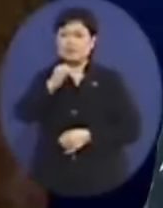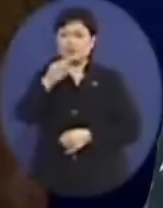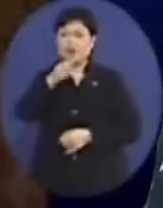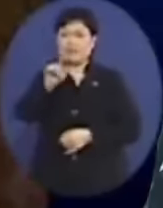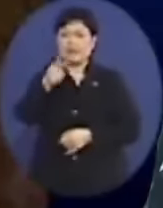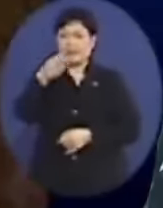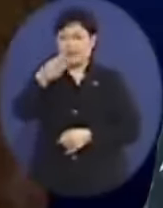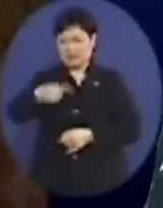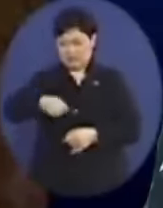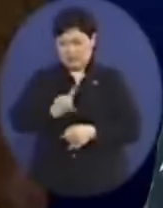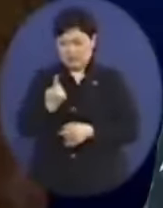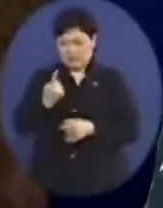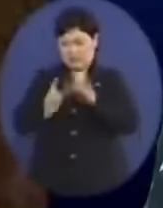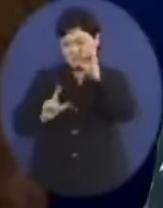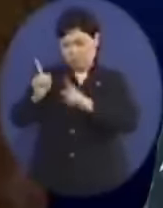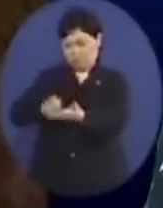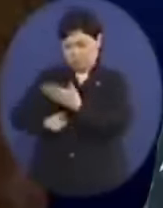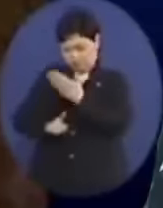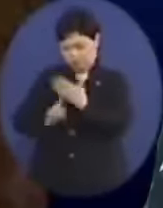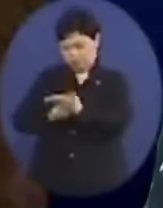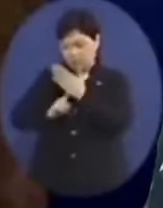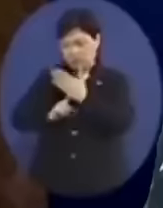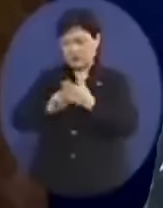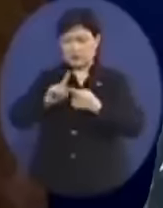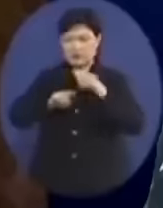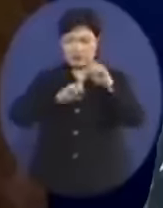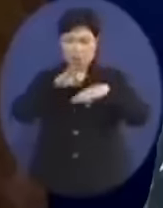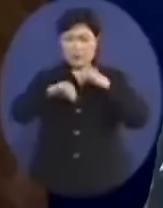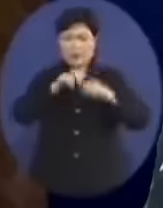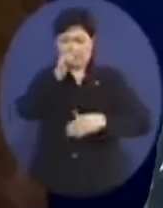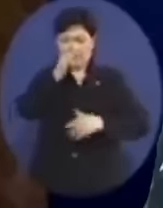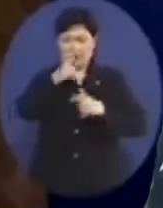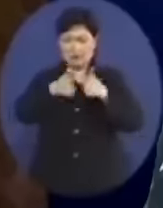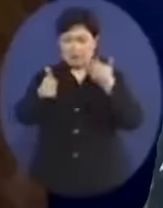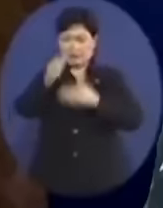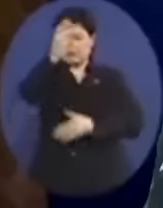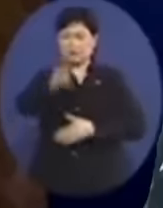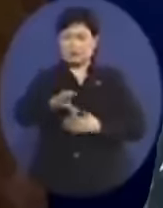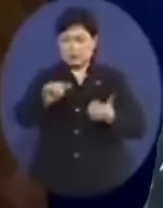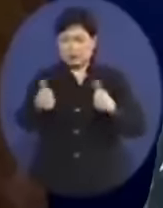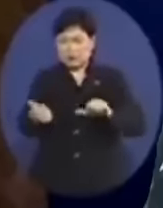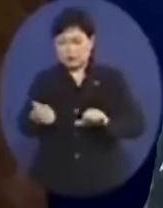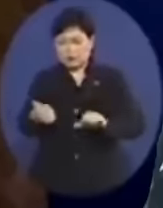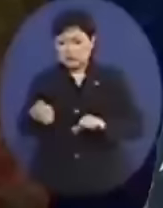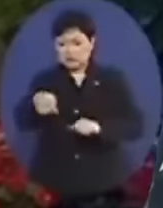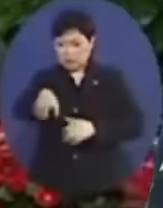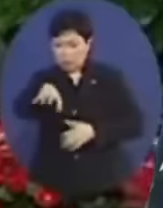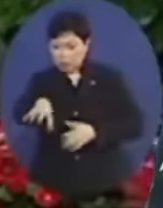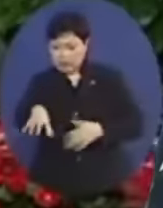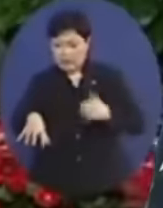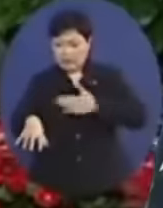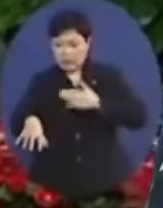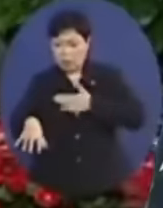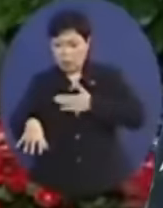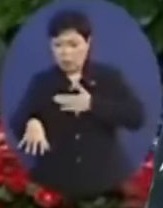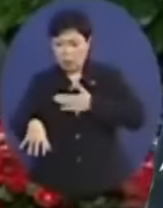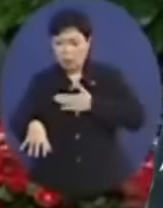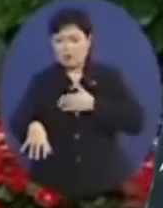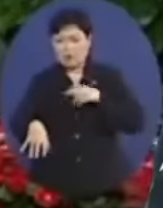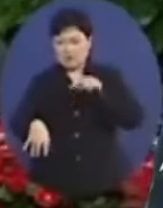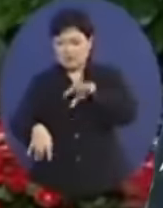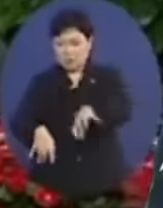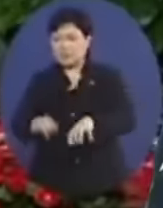그는 여기에 대하여 이렇게 고백했습니다 예수님이 십자가에서 돌아가시는 현장에 그기에 내가